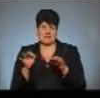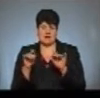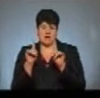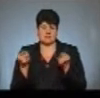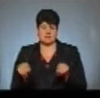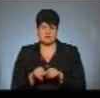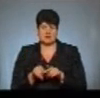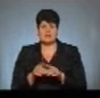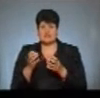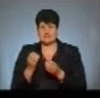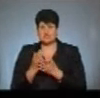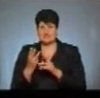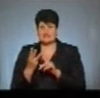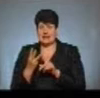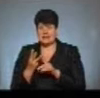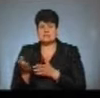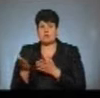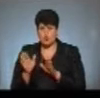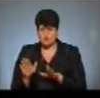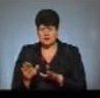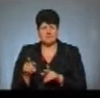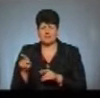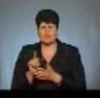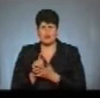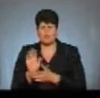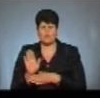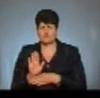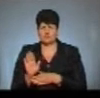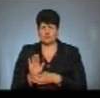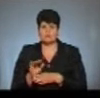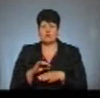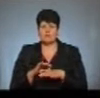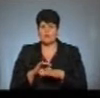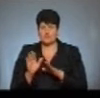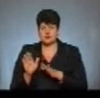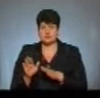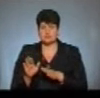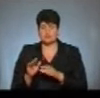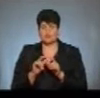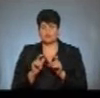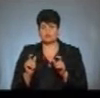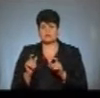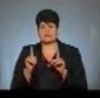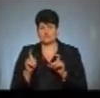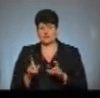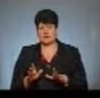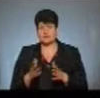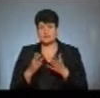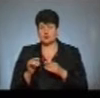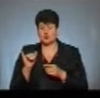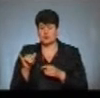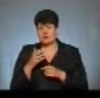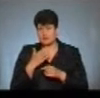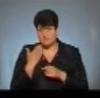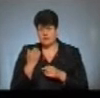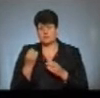освіти. Є ще третій документ – запрошення, але він не обов'язковий для проходження в пункт тестування. Єдине, що якщо його